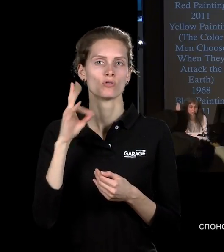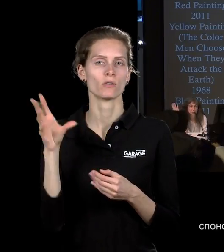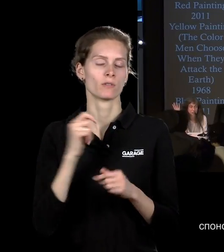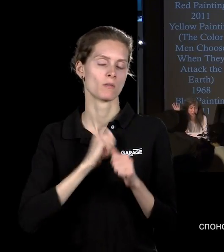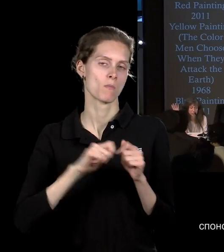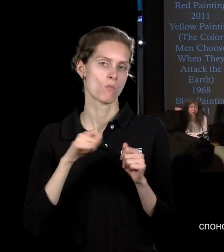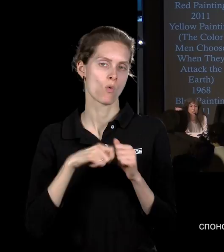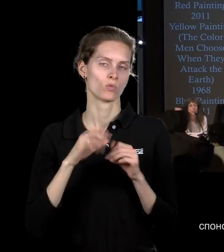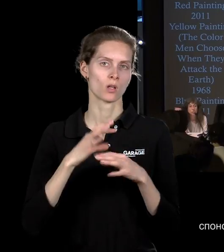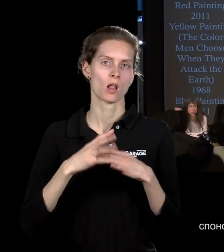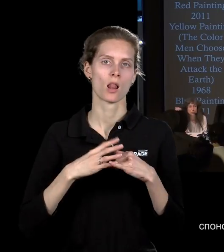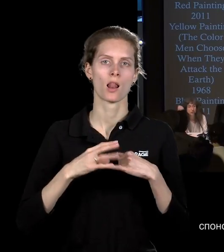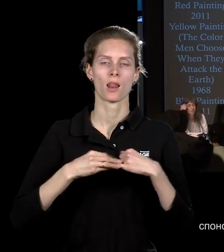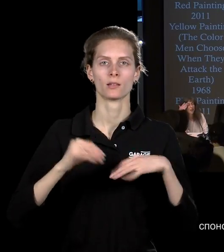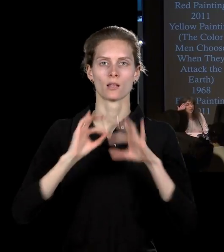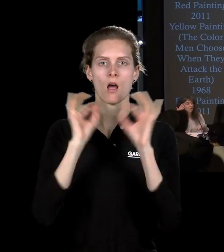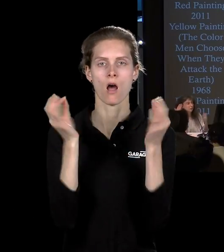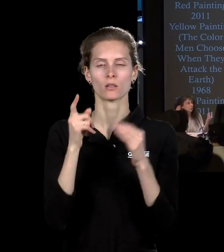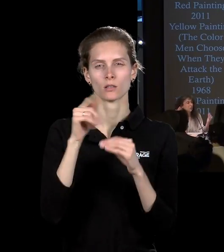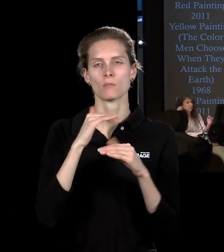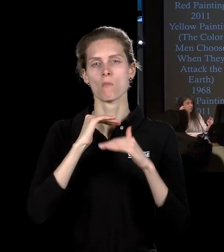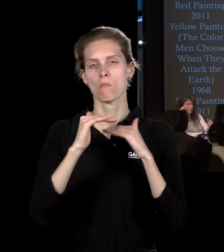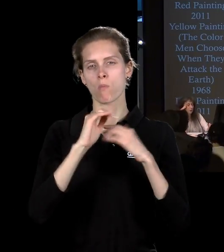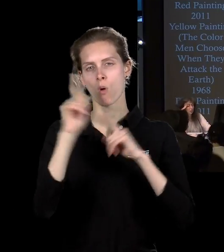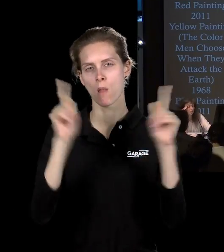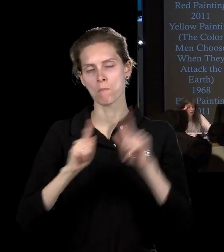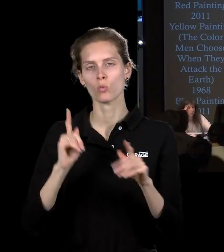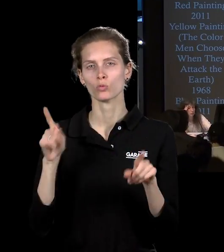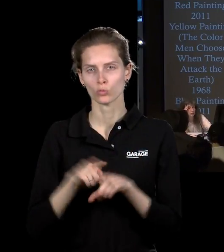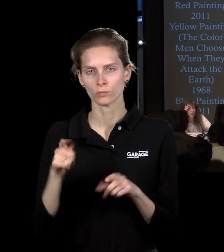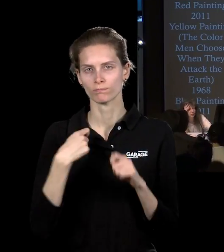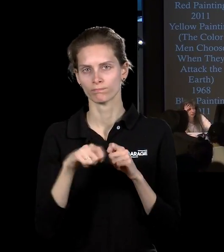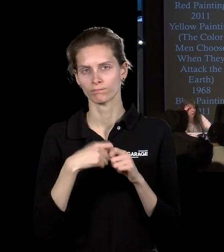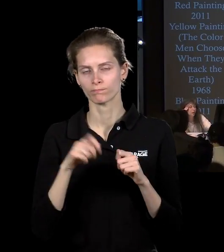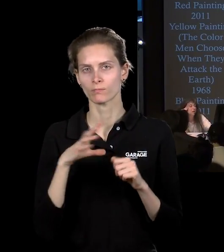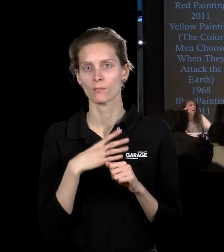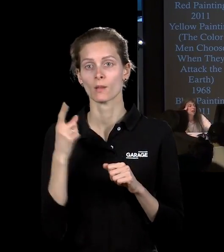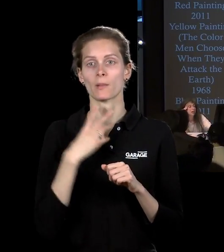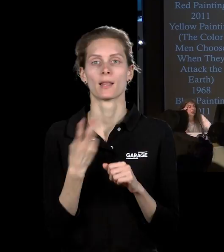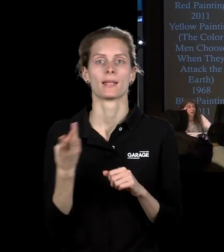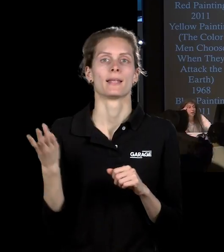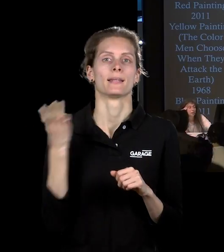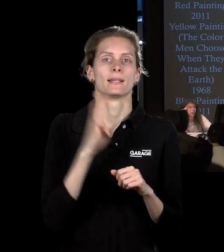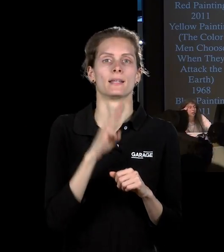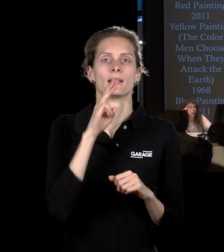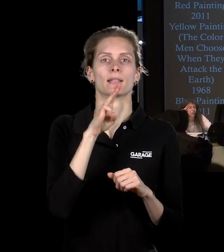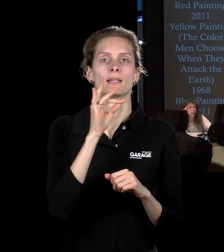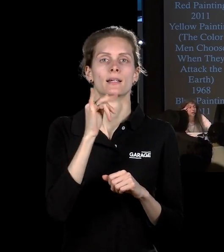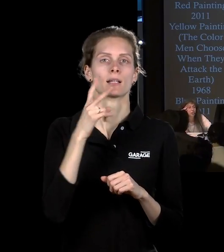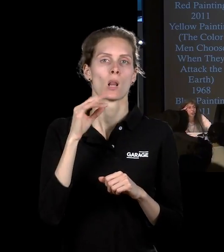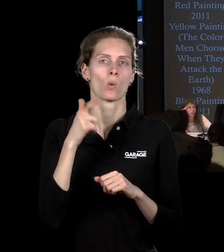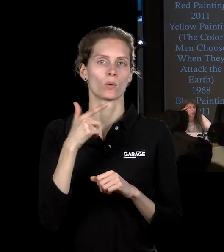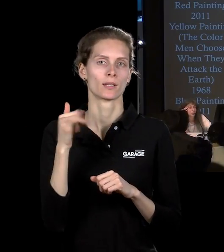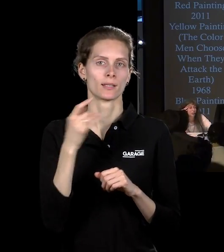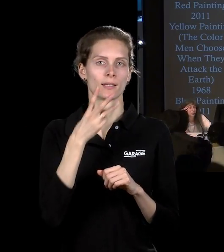ленд-арт, в том числе «Поле молнии». И там была три трилогии. Одна трилогия вот таких